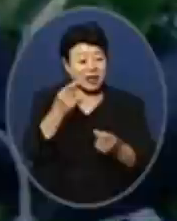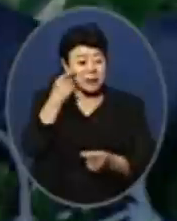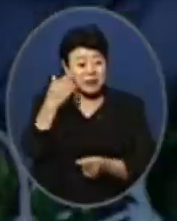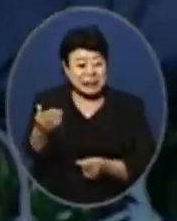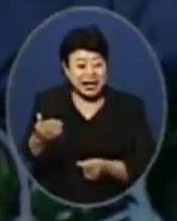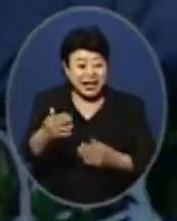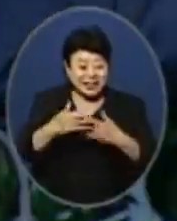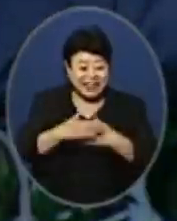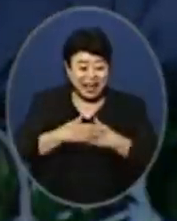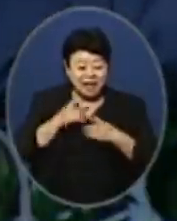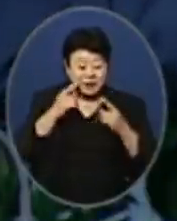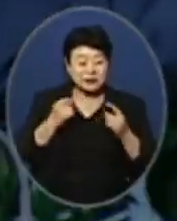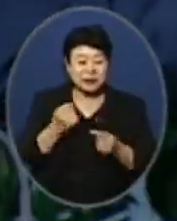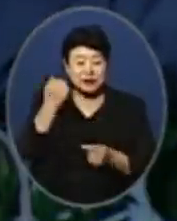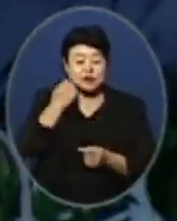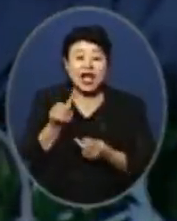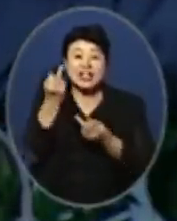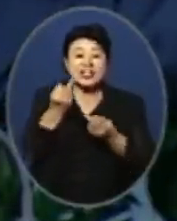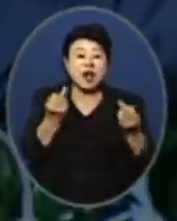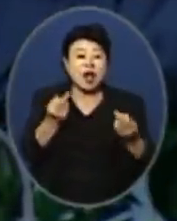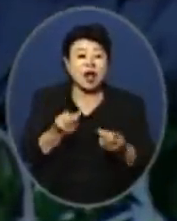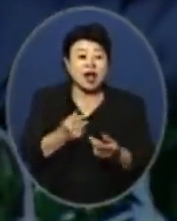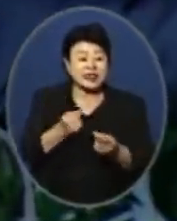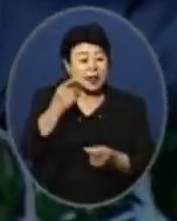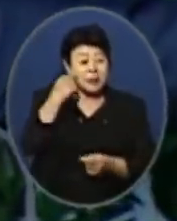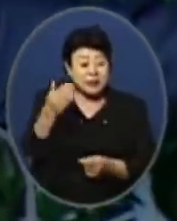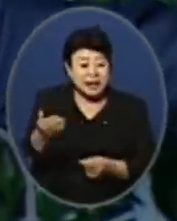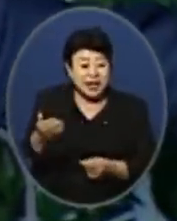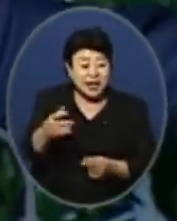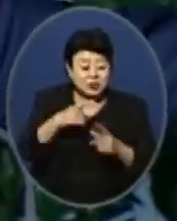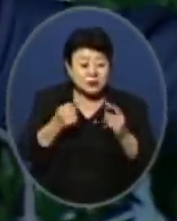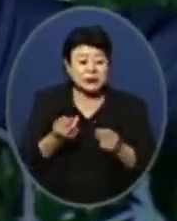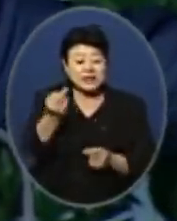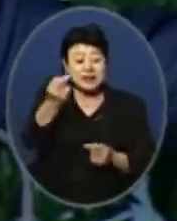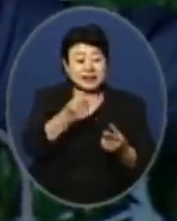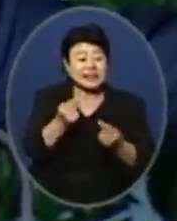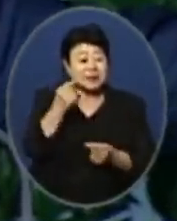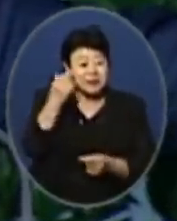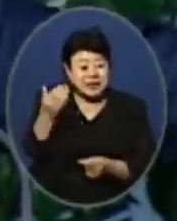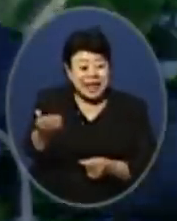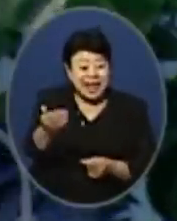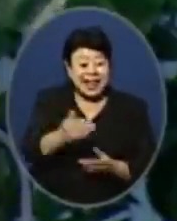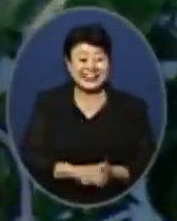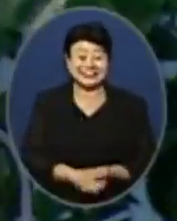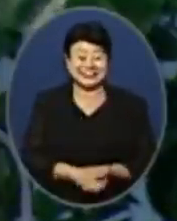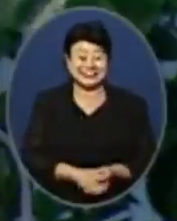저요? 조 목사님이요. 조 목사님이 형님 같죠?